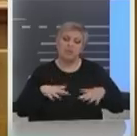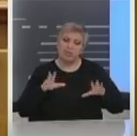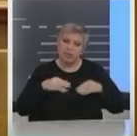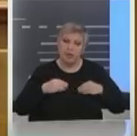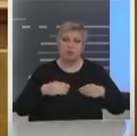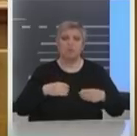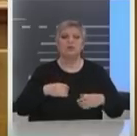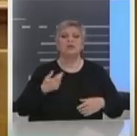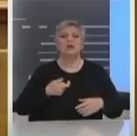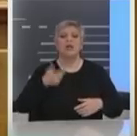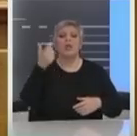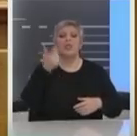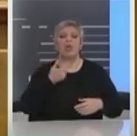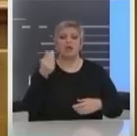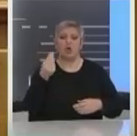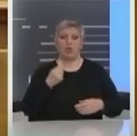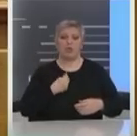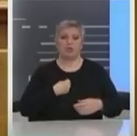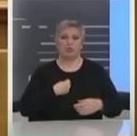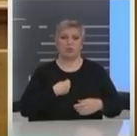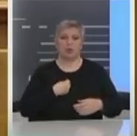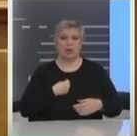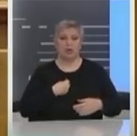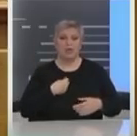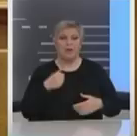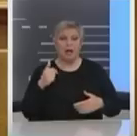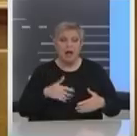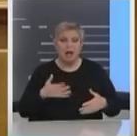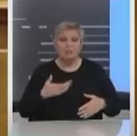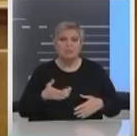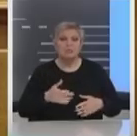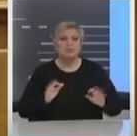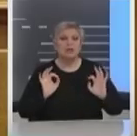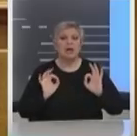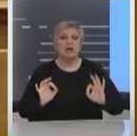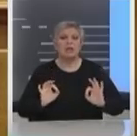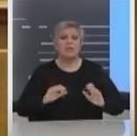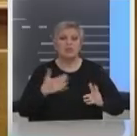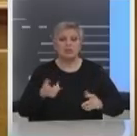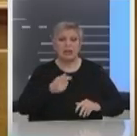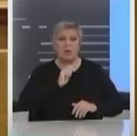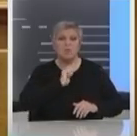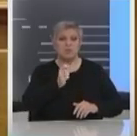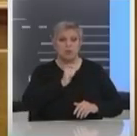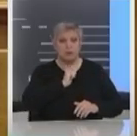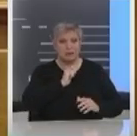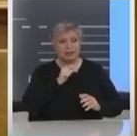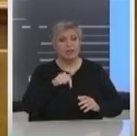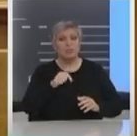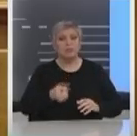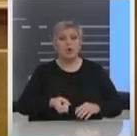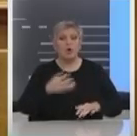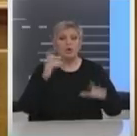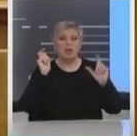κόστος. Αλλά μία τέτοια πολιτική, που είναι ακριβώς η πολιτική η οποία περιγράφεται στο σχέδιο της Νέας